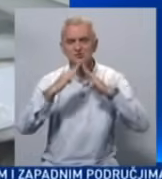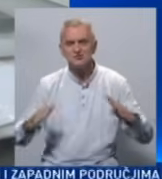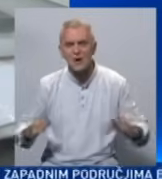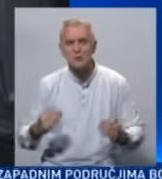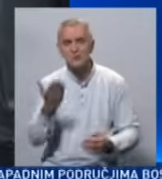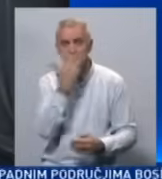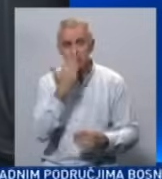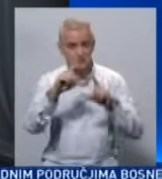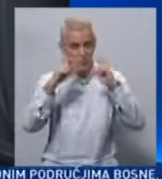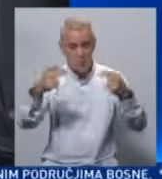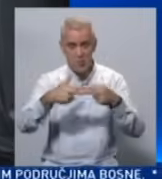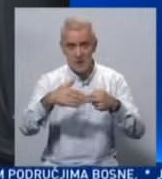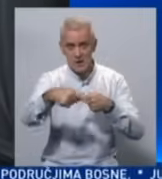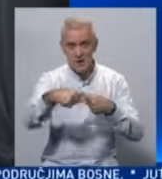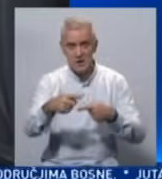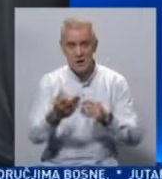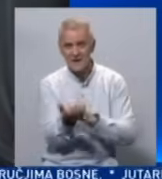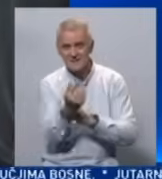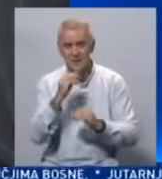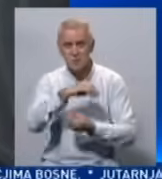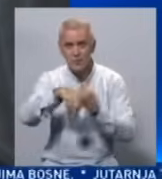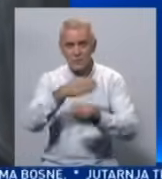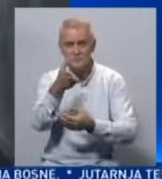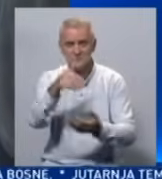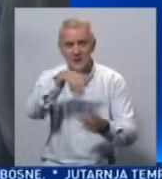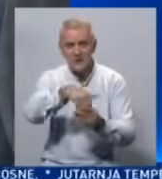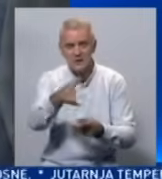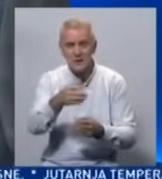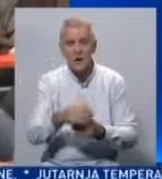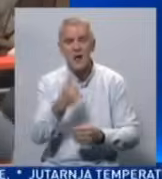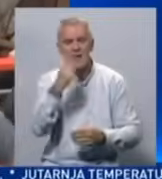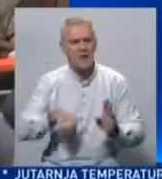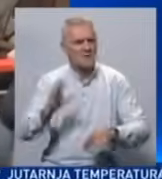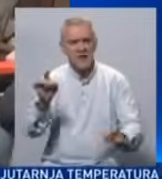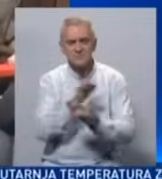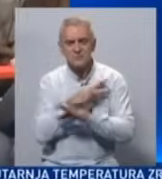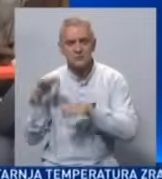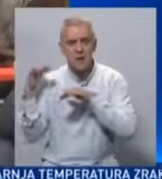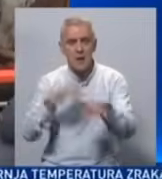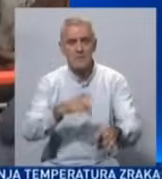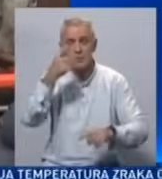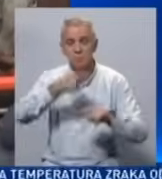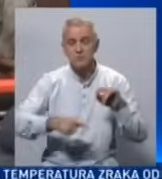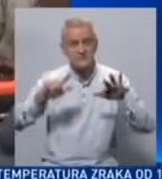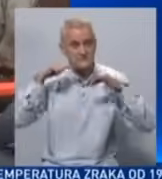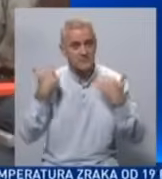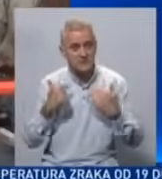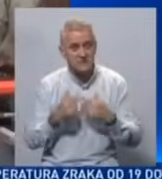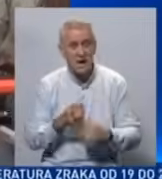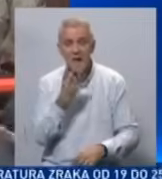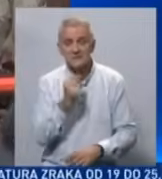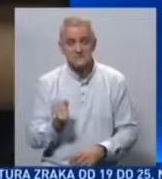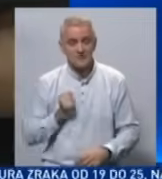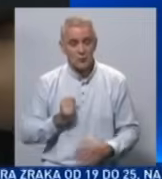dvorištu škole u kojima su boravili raseljene porodice. Riječ je o jednom od najsmrtonosnijih napada posljednjih sedmica. Izraelska